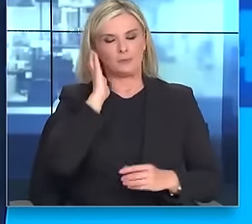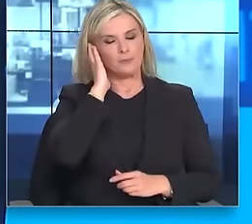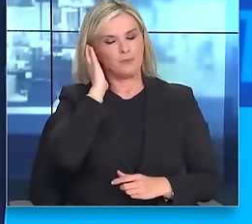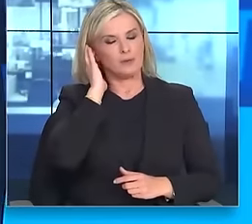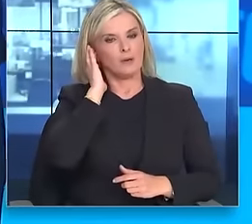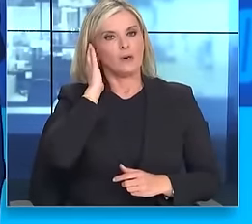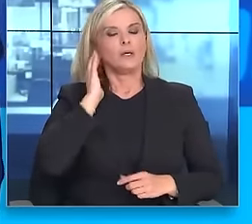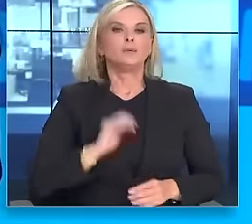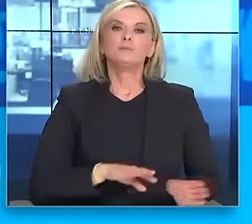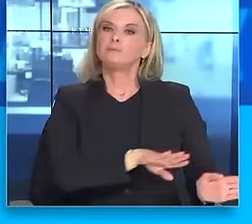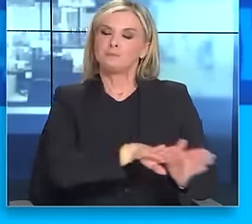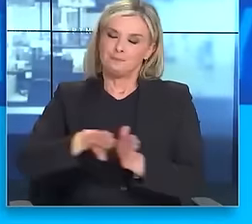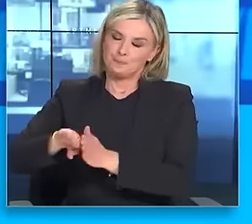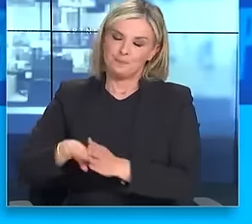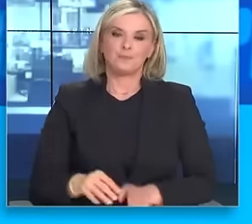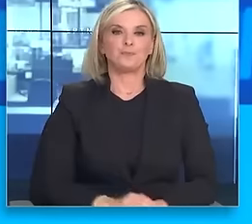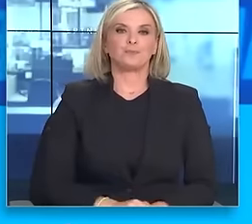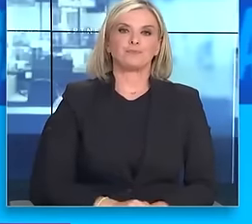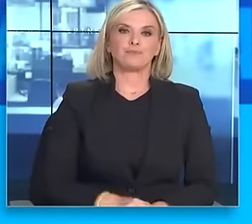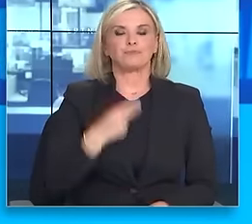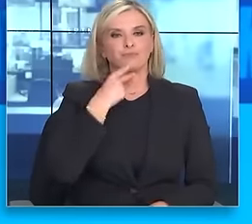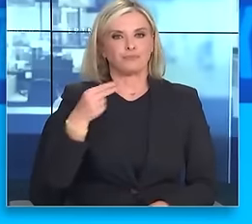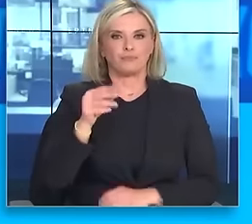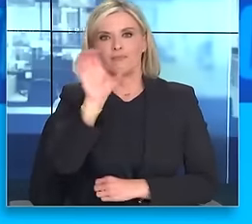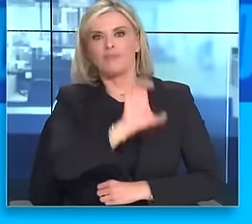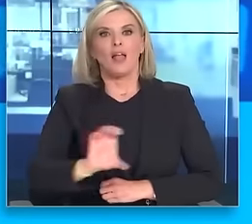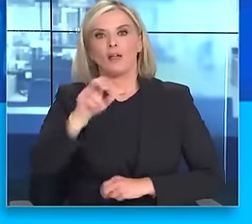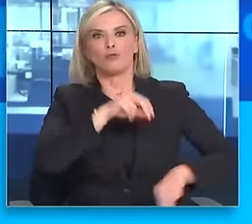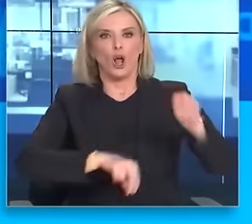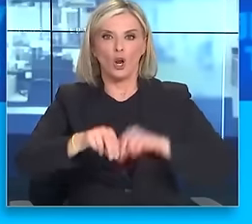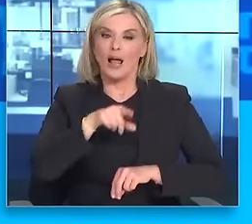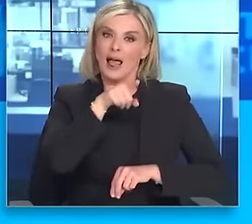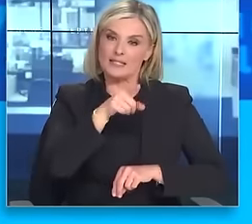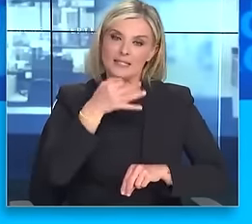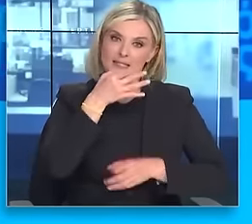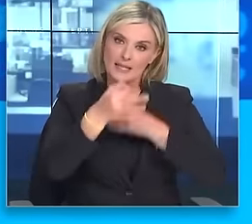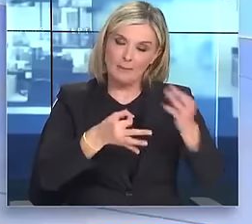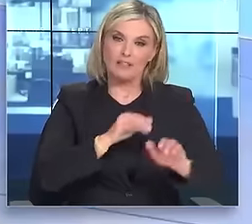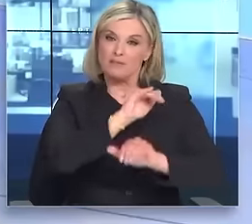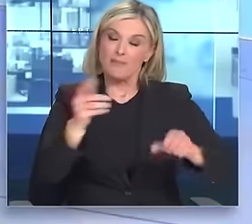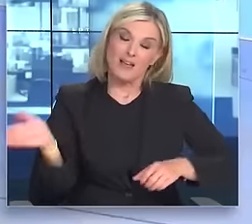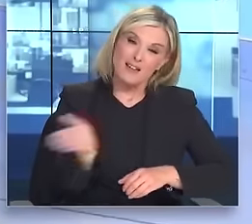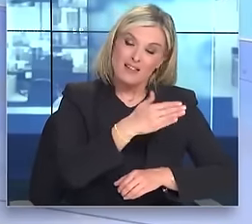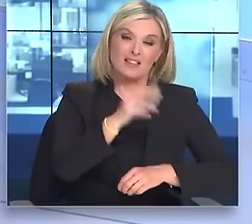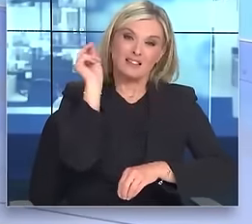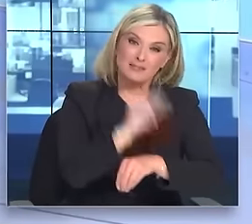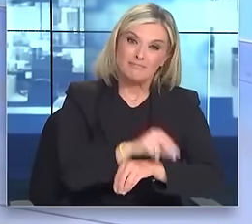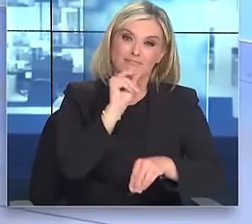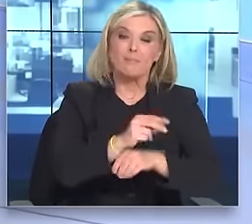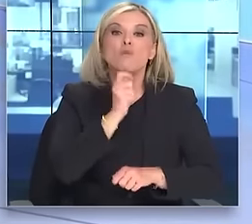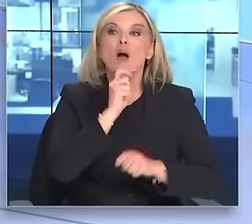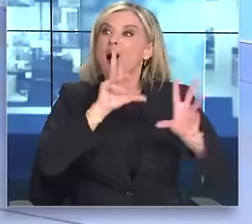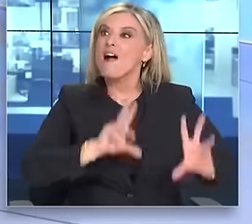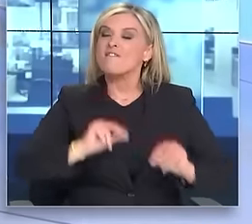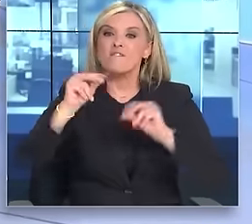πλησιάζουν εκλογές. Ξέρετε, μου έχει κάνει μεγάλη εντύπωση ότι όλα τα κόμματα καλείται τον κόσμο να έρθει να ψηφίσει, θέτοντας στο διακύβευμα ότι είναι η Ευρώπη, οι πολιτικές της Ευρώπης, μια